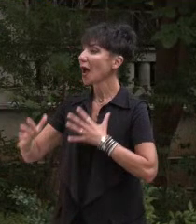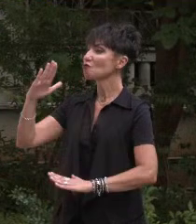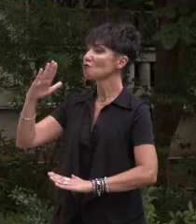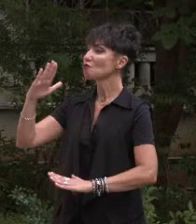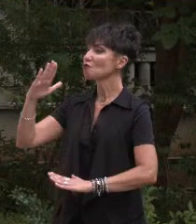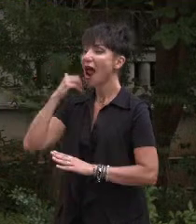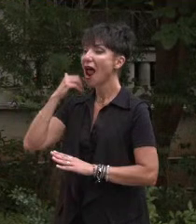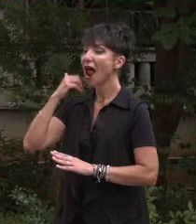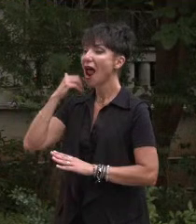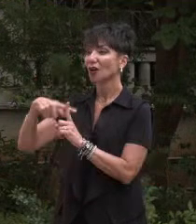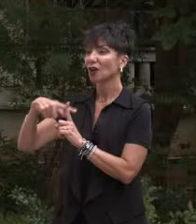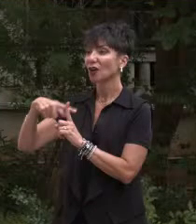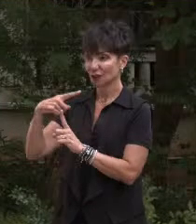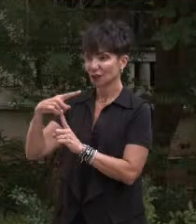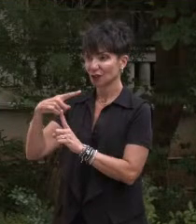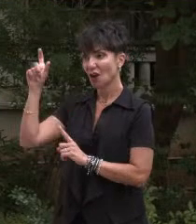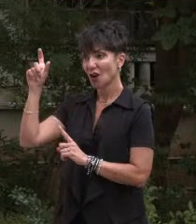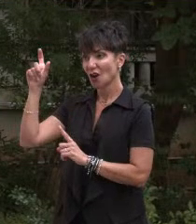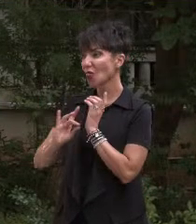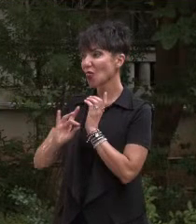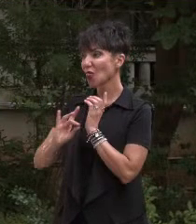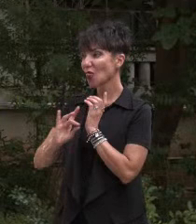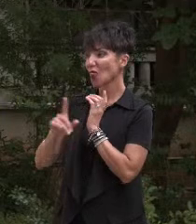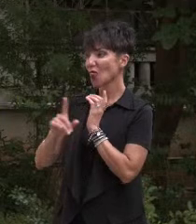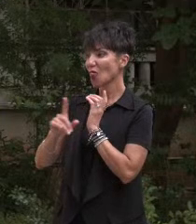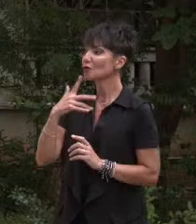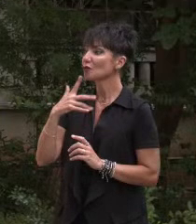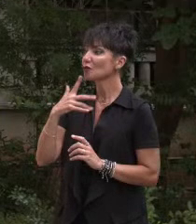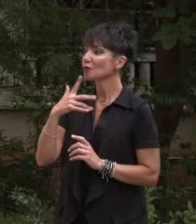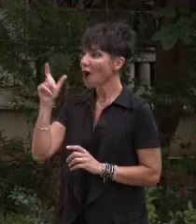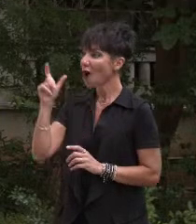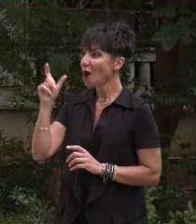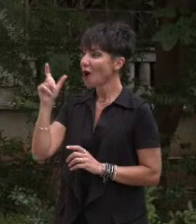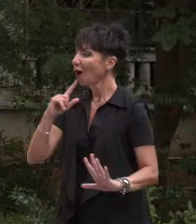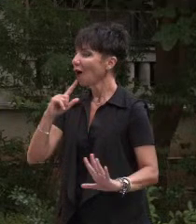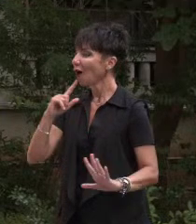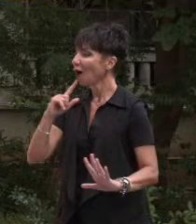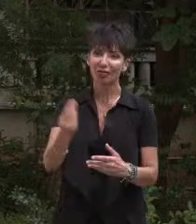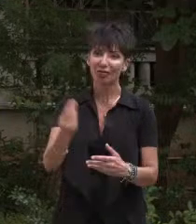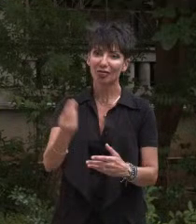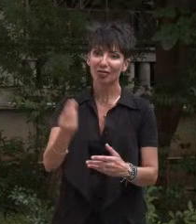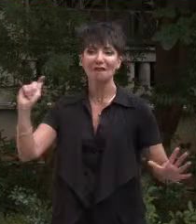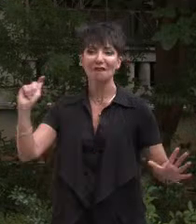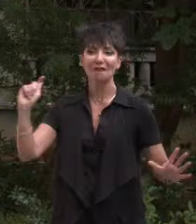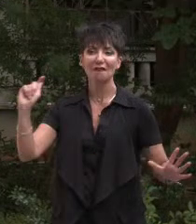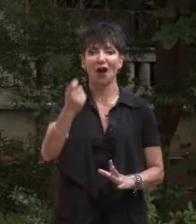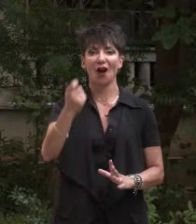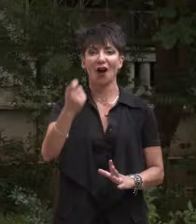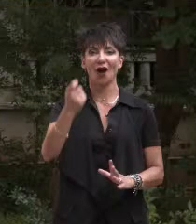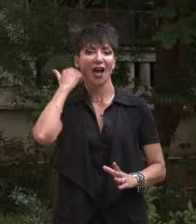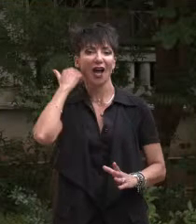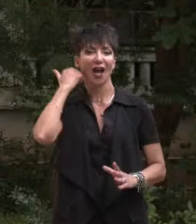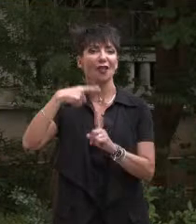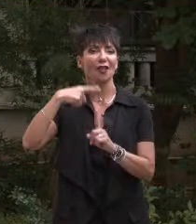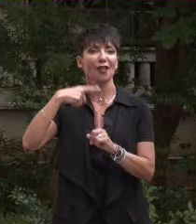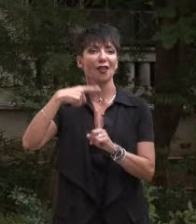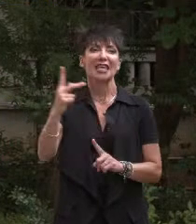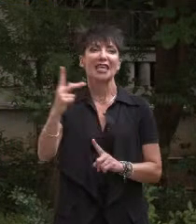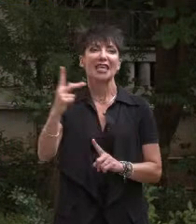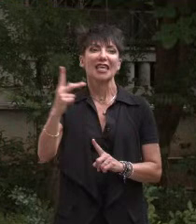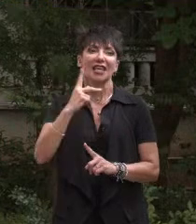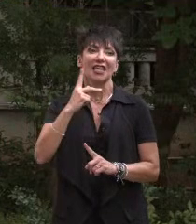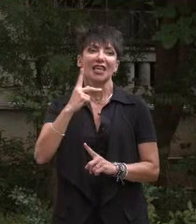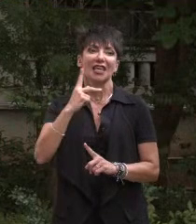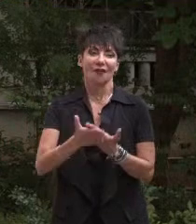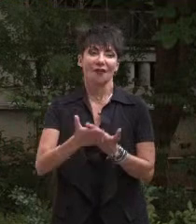Ερυθρού Σταυρού, τον κύριο Αντώνη Αυγερινό, γιατί πραγματικά έχει αναζωογονήσει ουσιαστικά μέσα από το πολύ μεγάλο και σπουδαίο κοινωνικό έργο πάλι τον